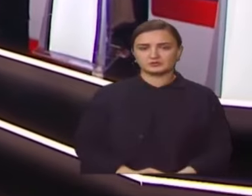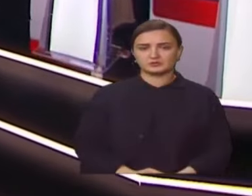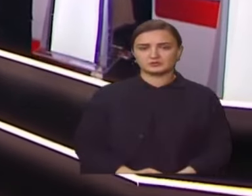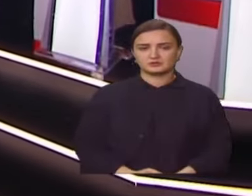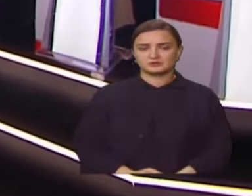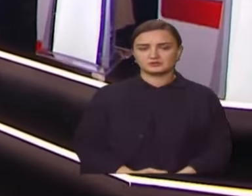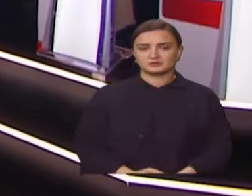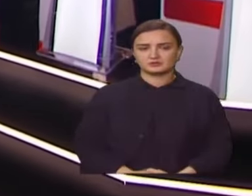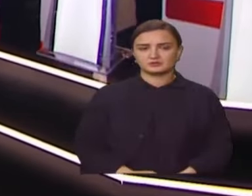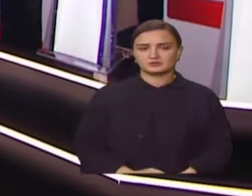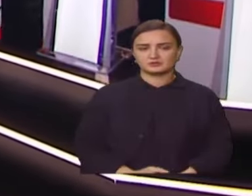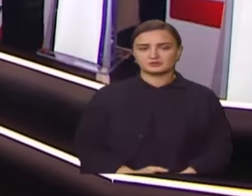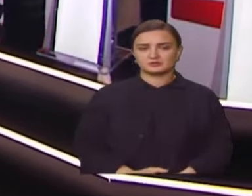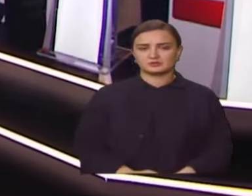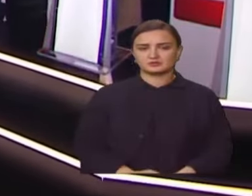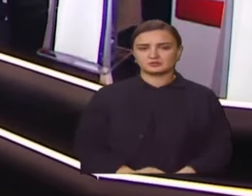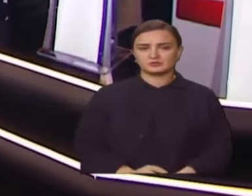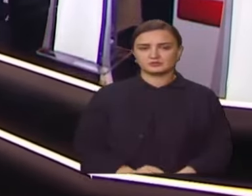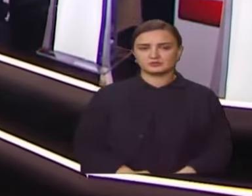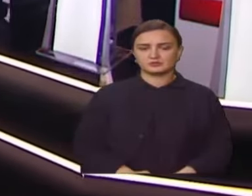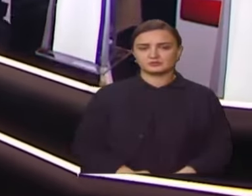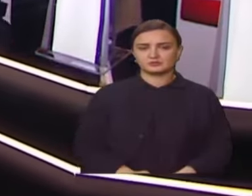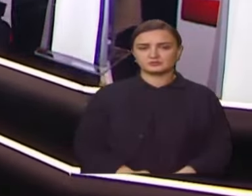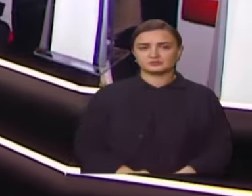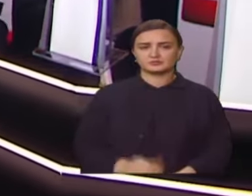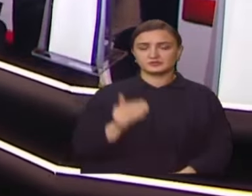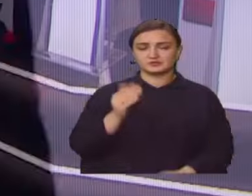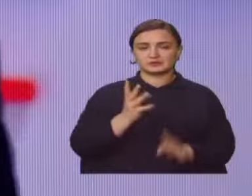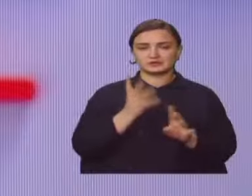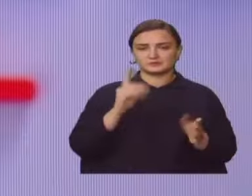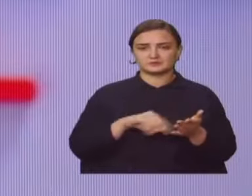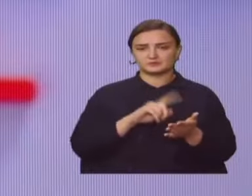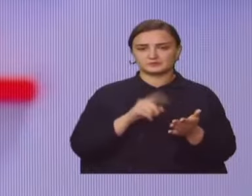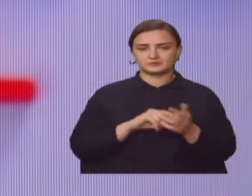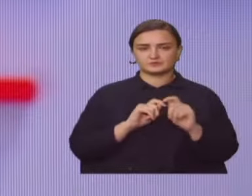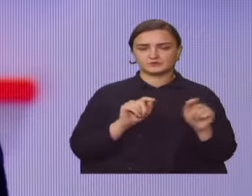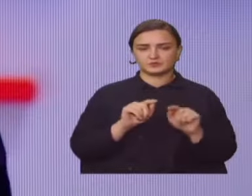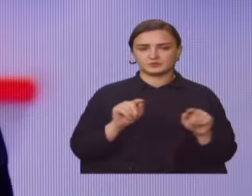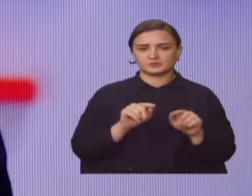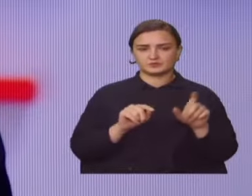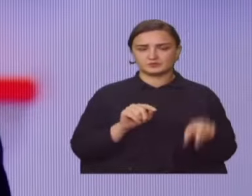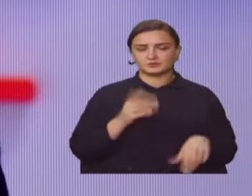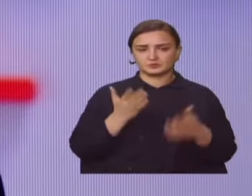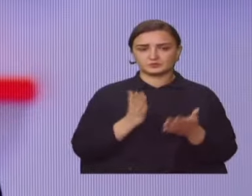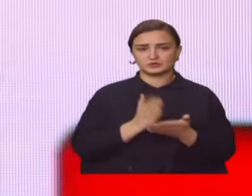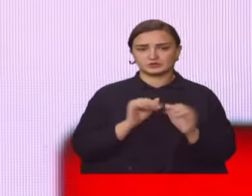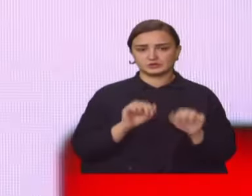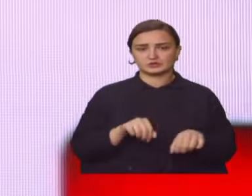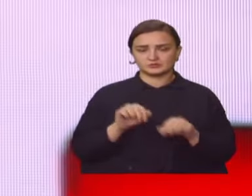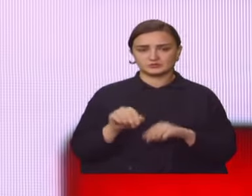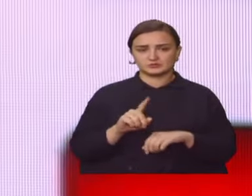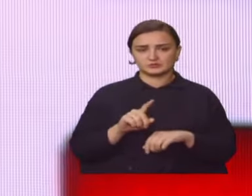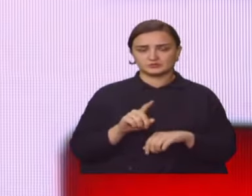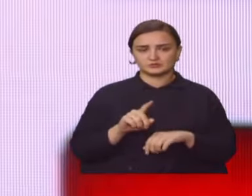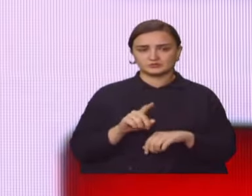გივი. თქვენთან უნდა დავრჩეთ თქვენი რიგია, რომ დაუსვათ კითხვა თქვენს რომელიმე ოპონენტს. თუ არის შესაძლებელი, რომ